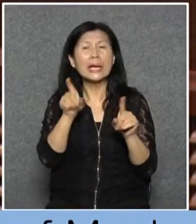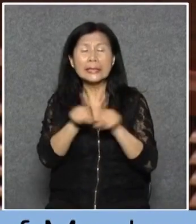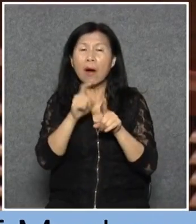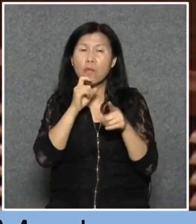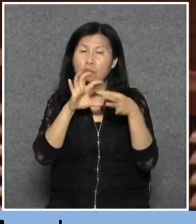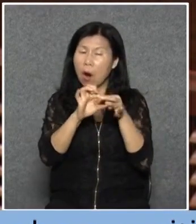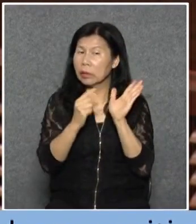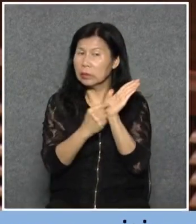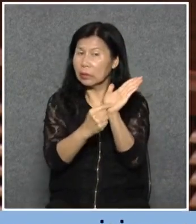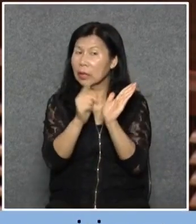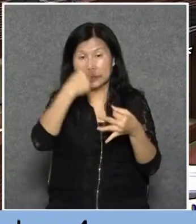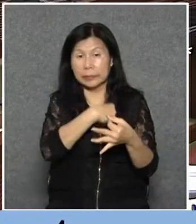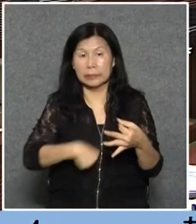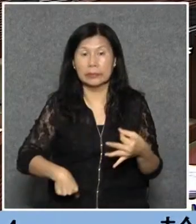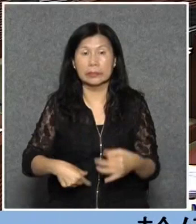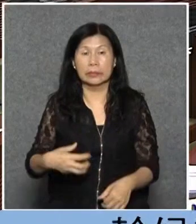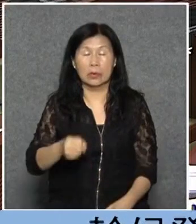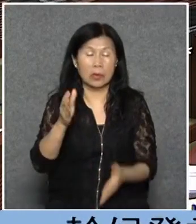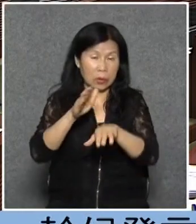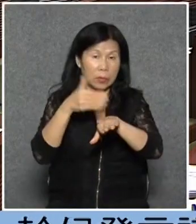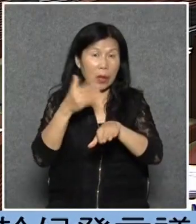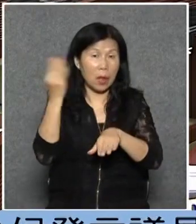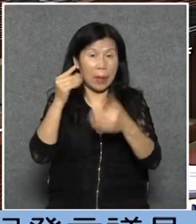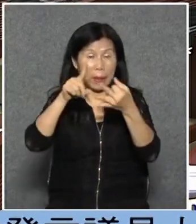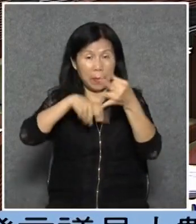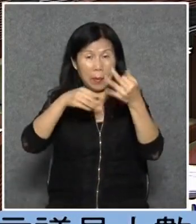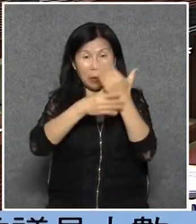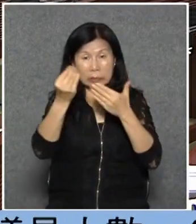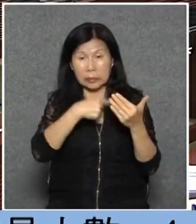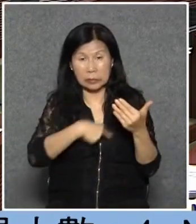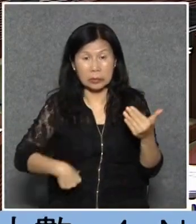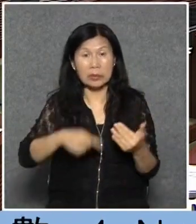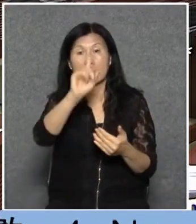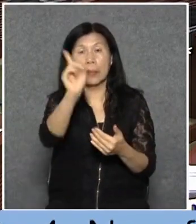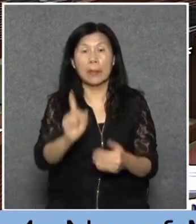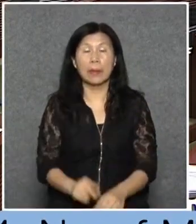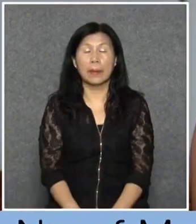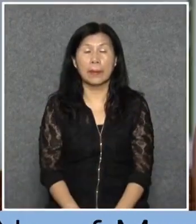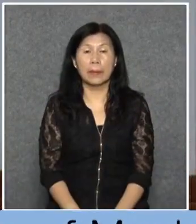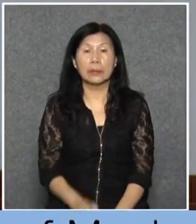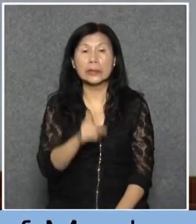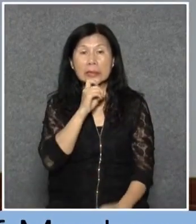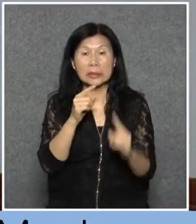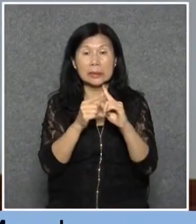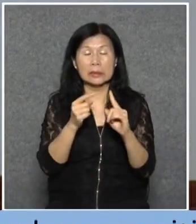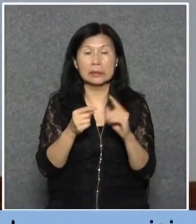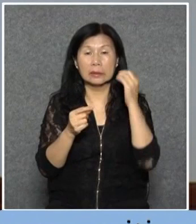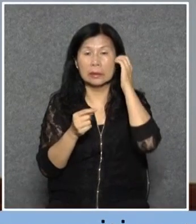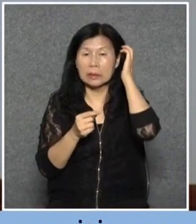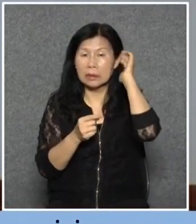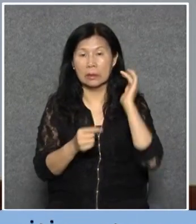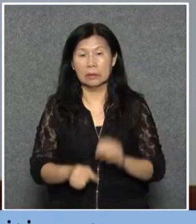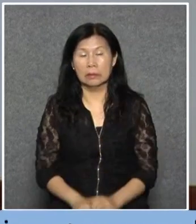會咁樣出現呢？多謝主席。 局長， 我聽到阿葉國軒議員問，即係點解即係有人去呢個法 援？阿梁議員，你帶呢個麥